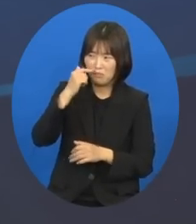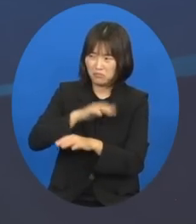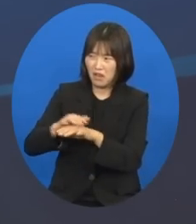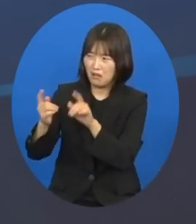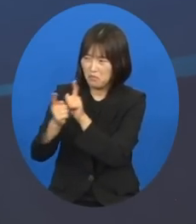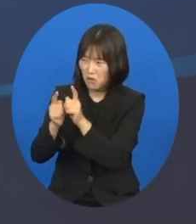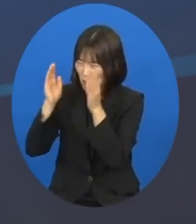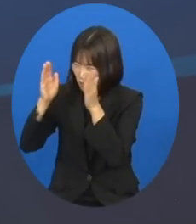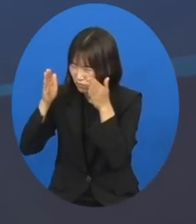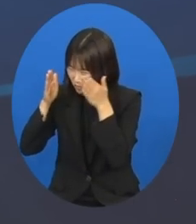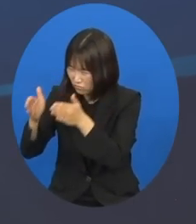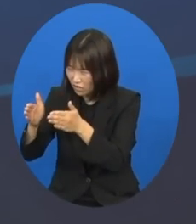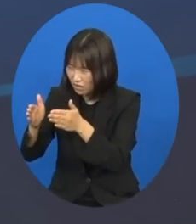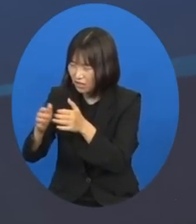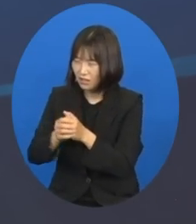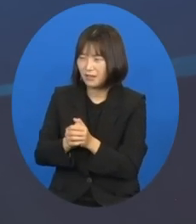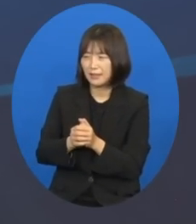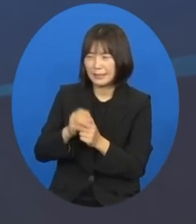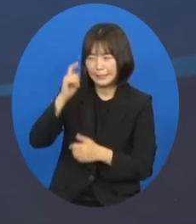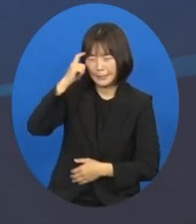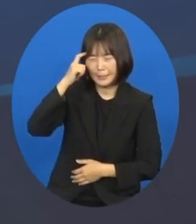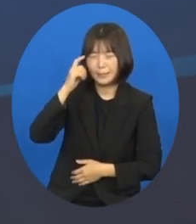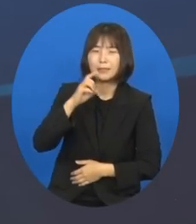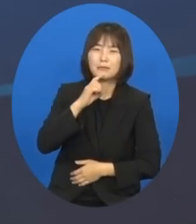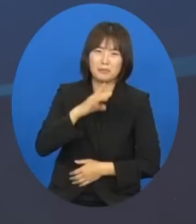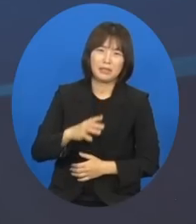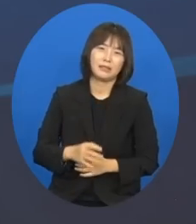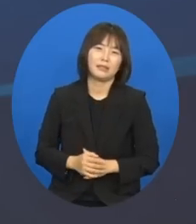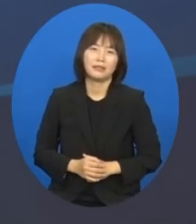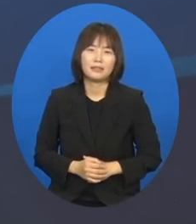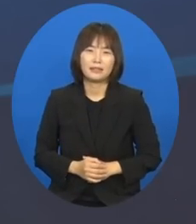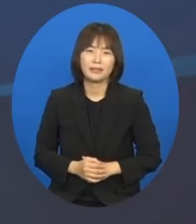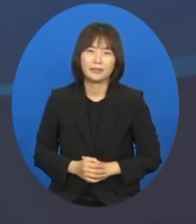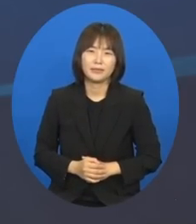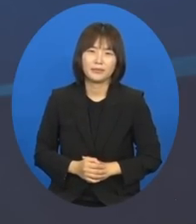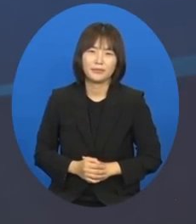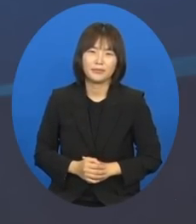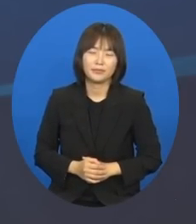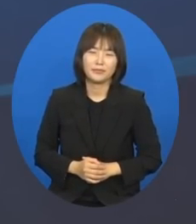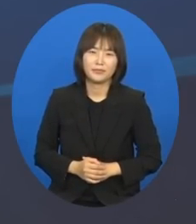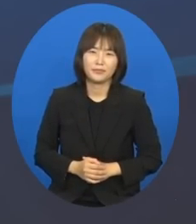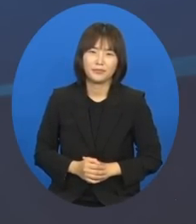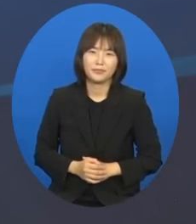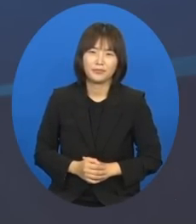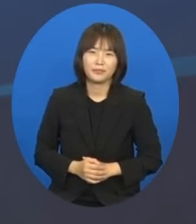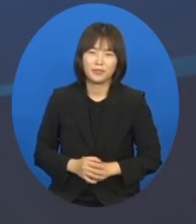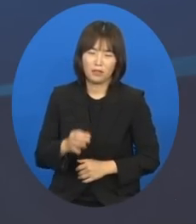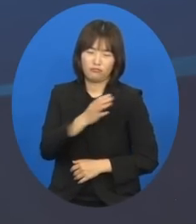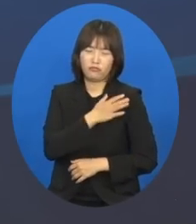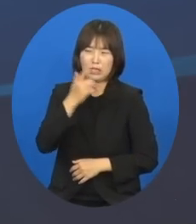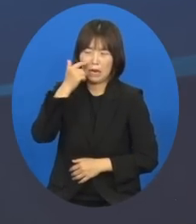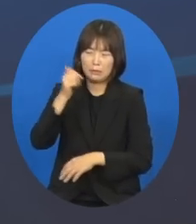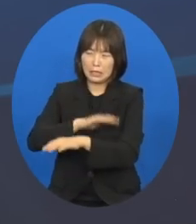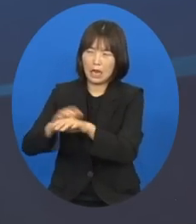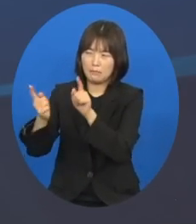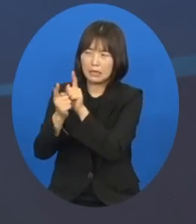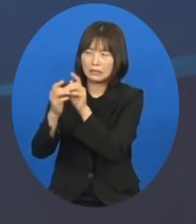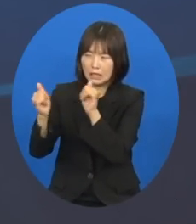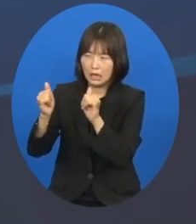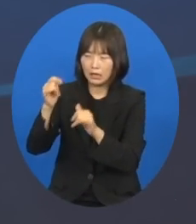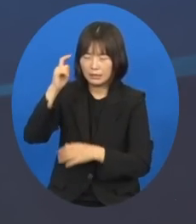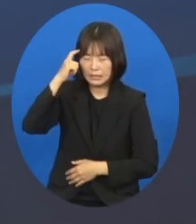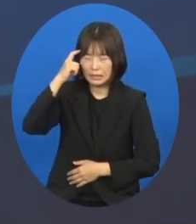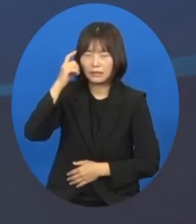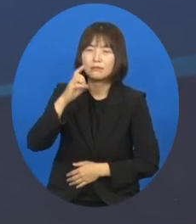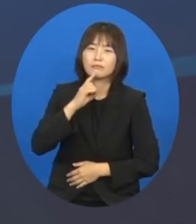있네 자동적으로 연관 검색으로 뜨는 거예요 아버지 잘 만난 사람 한 4 5개월은 좋게 지난 것 같아요